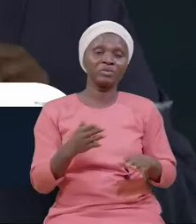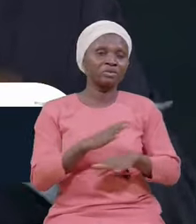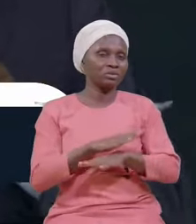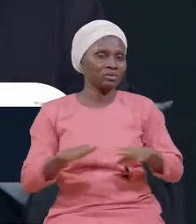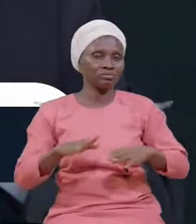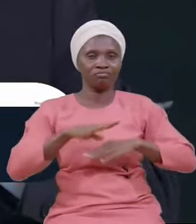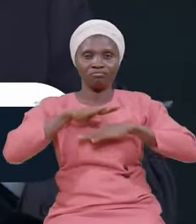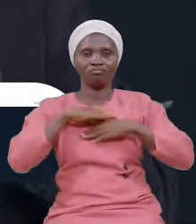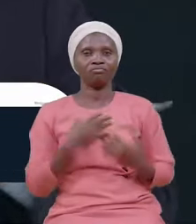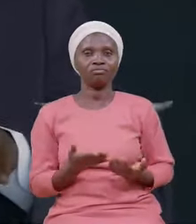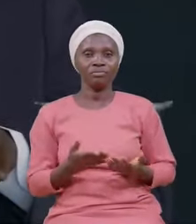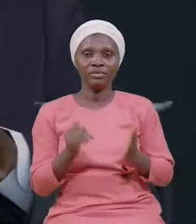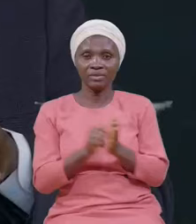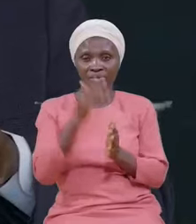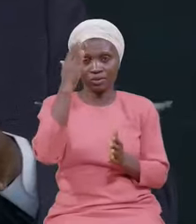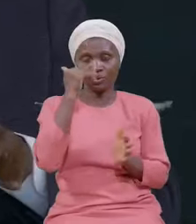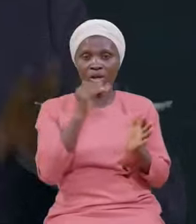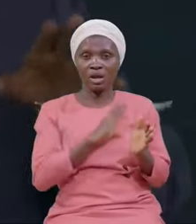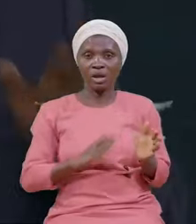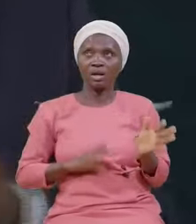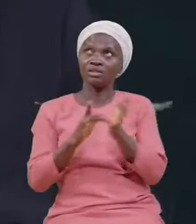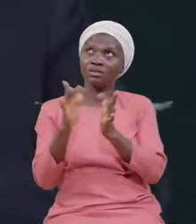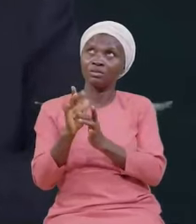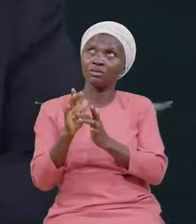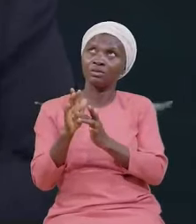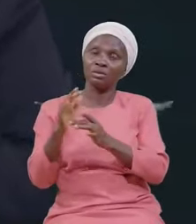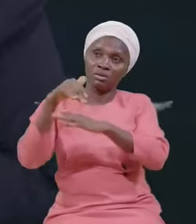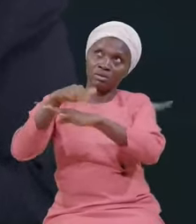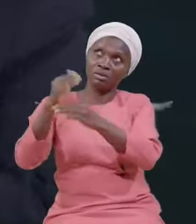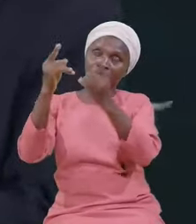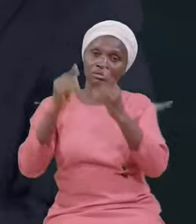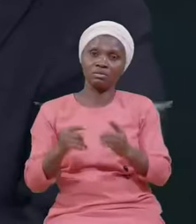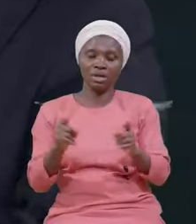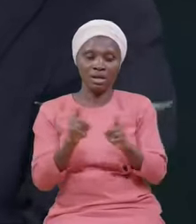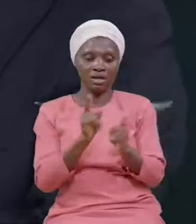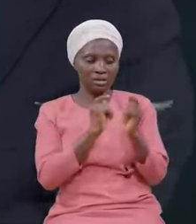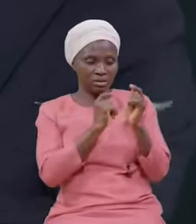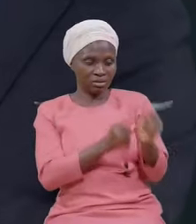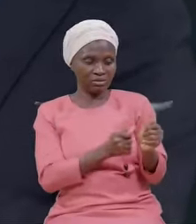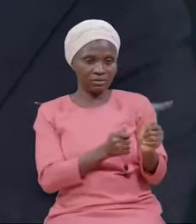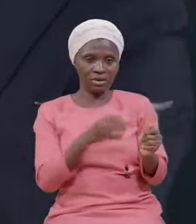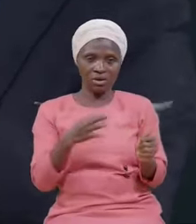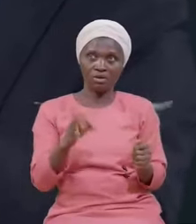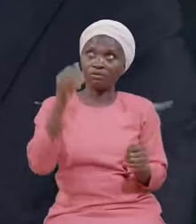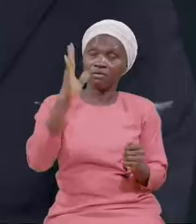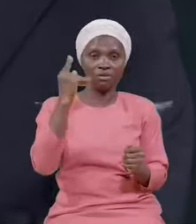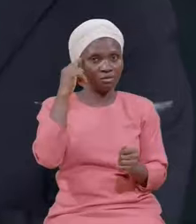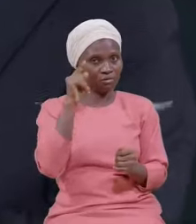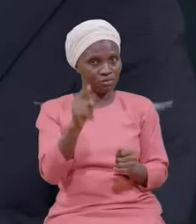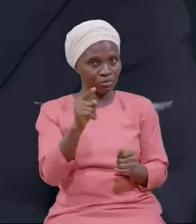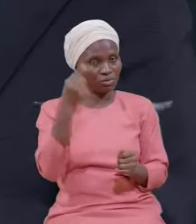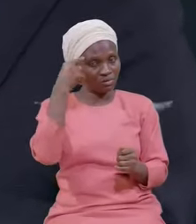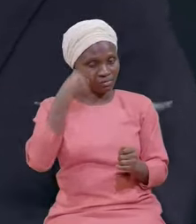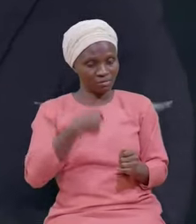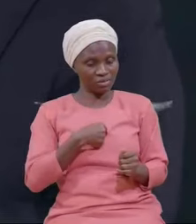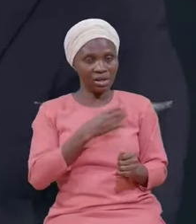ne peuvent pas satisfaire. C'est pourquoi Jésus-Christ a été envoyé comme étant le don de Dieu pour toi, pour moi, pour tout